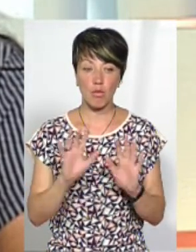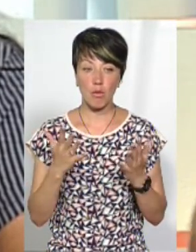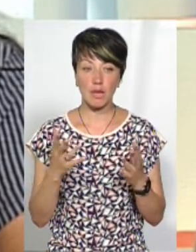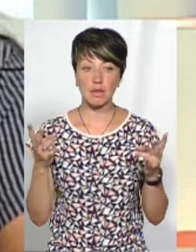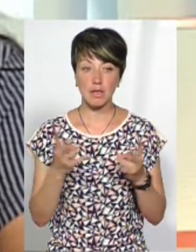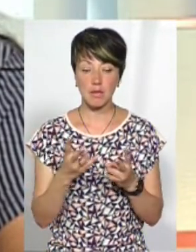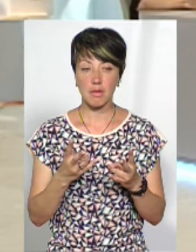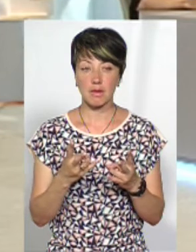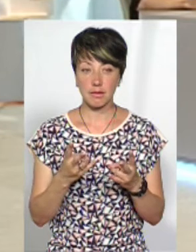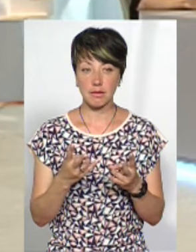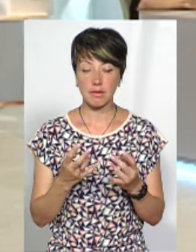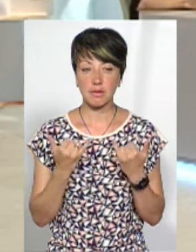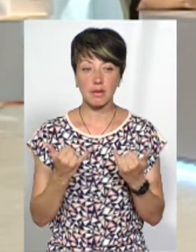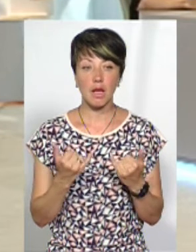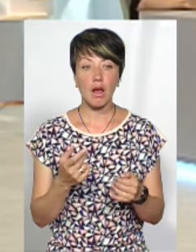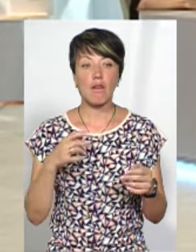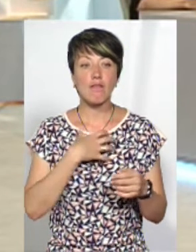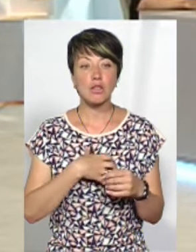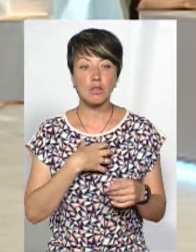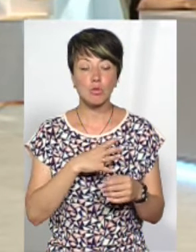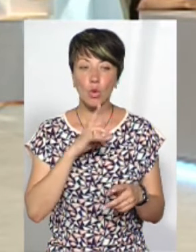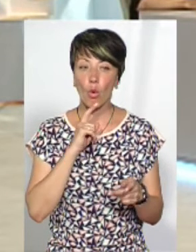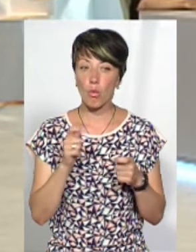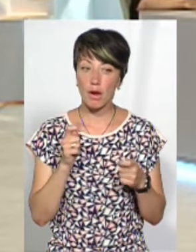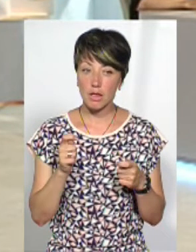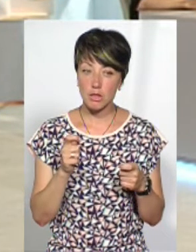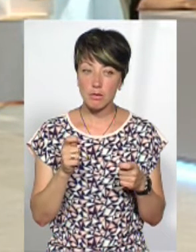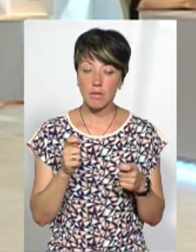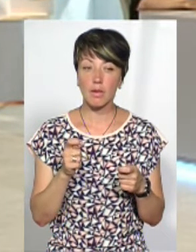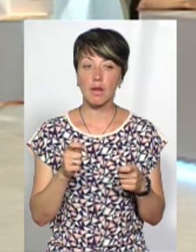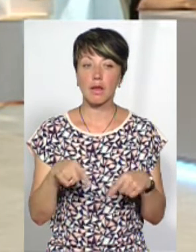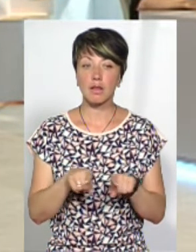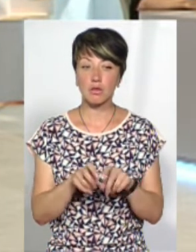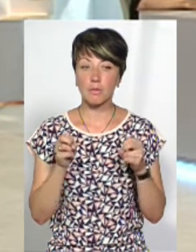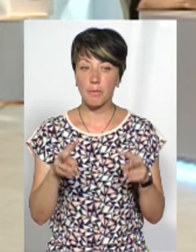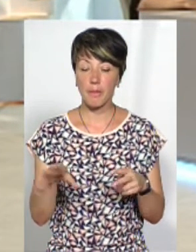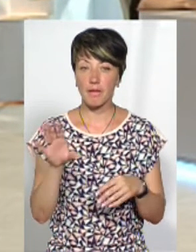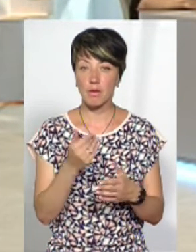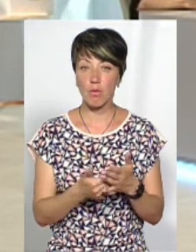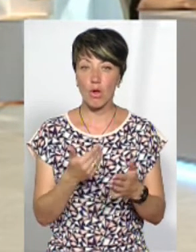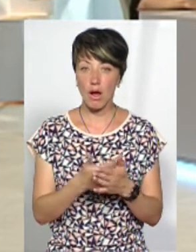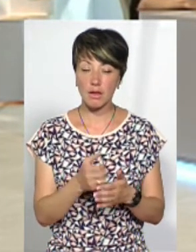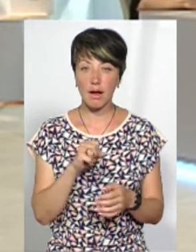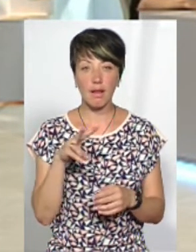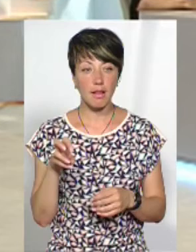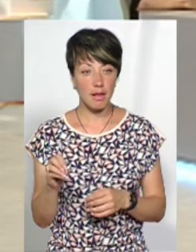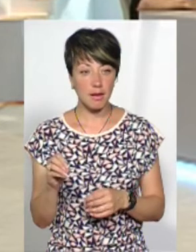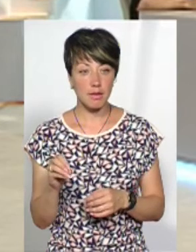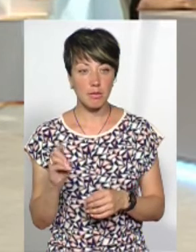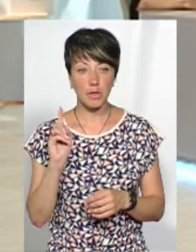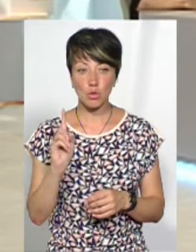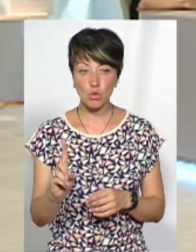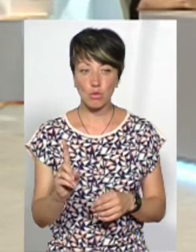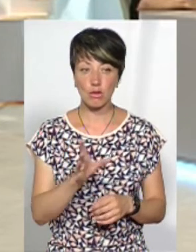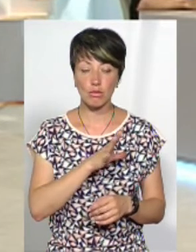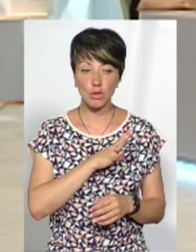пора, треба запускатися. І тоді важливо бути дуже обережним, теж зважати на всі ризики, на всі поради, але при